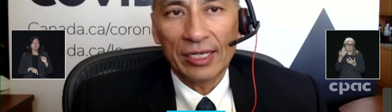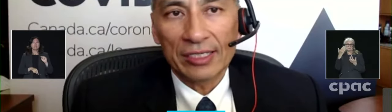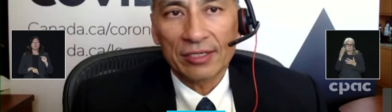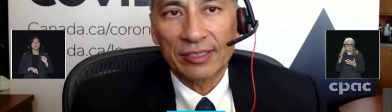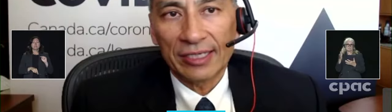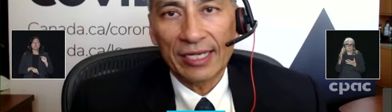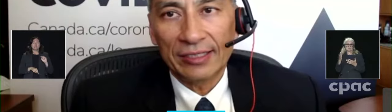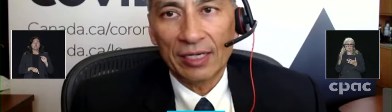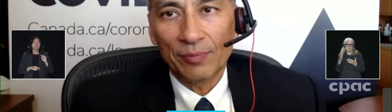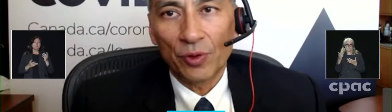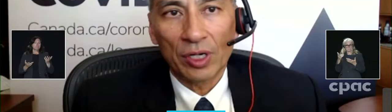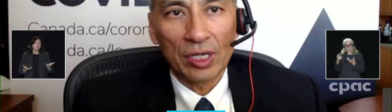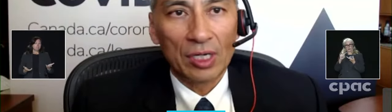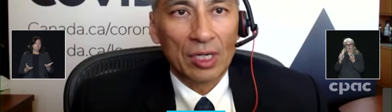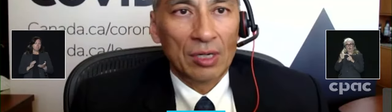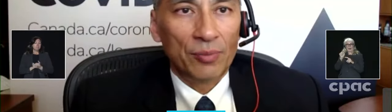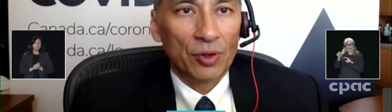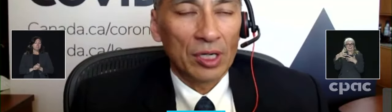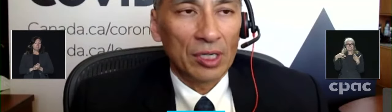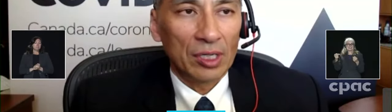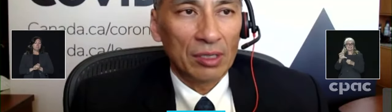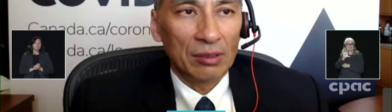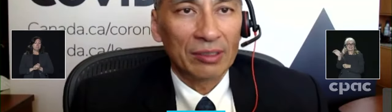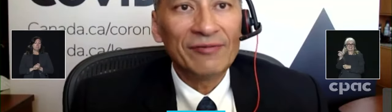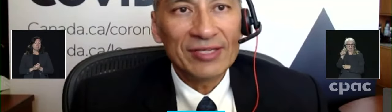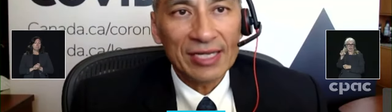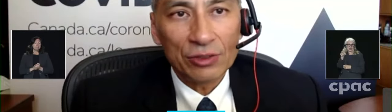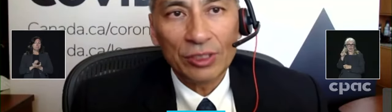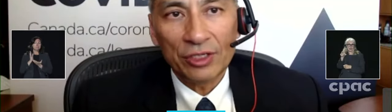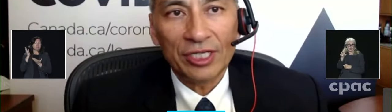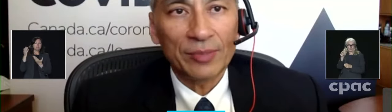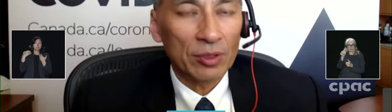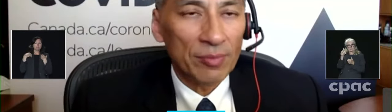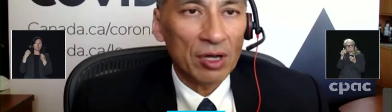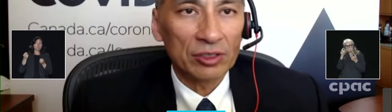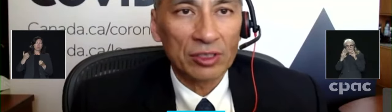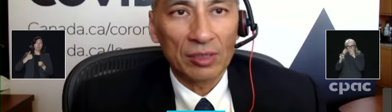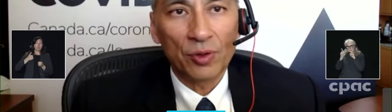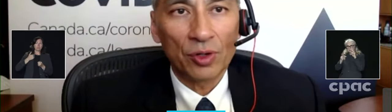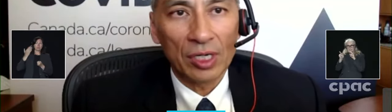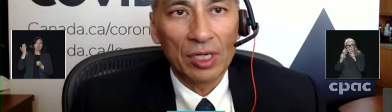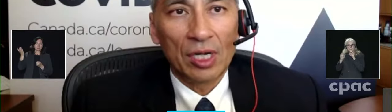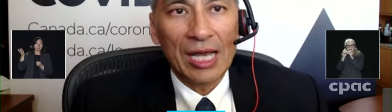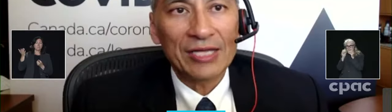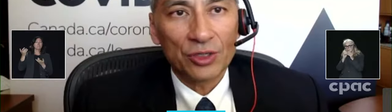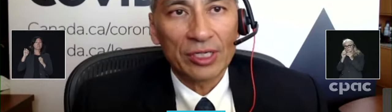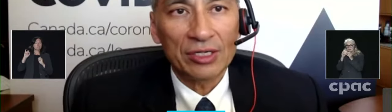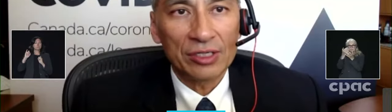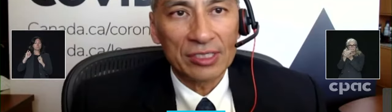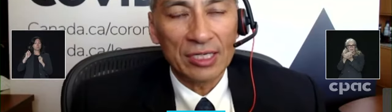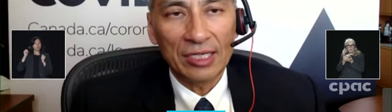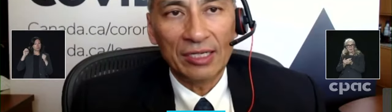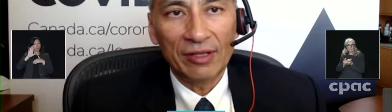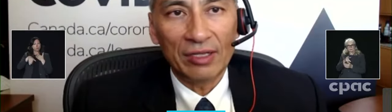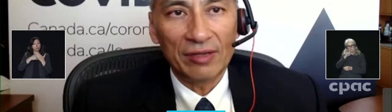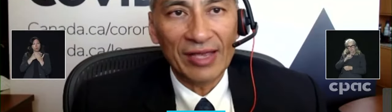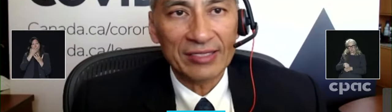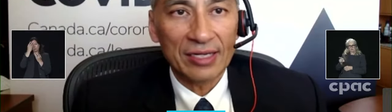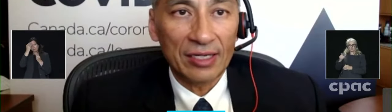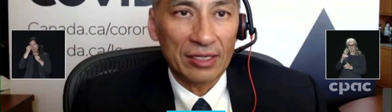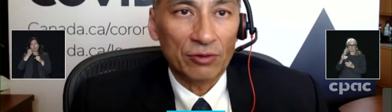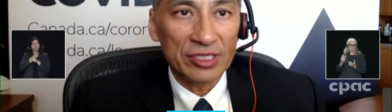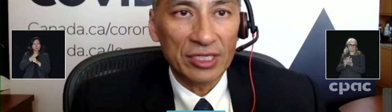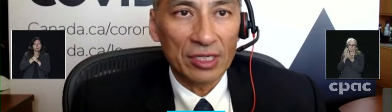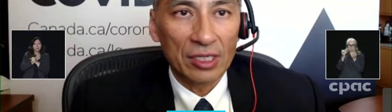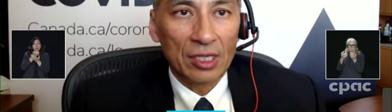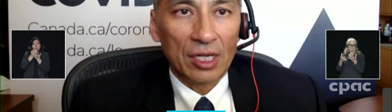les collègues à Santé Canada pour réviser toutes les données probantes pour assurer que le